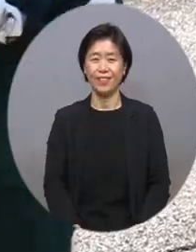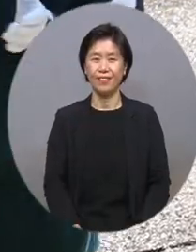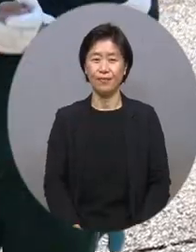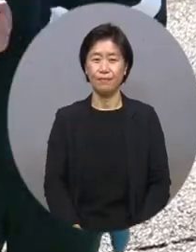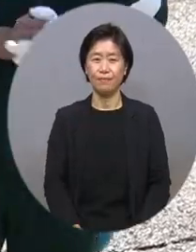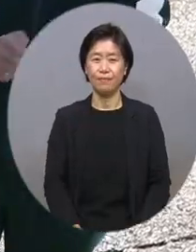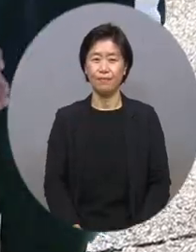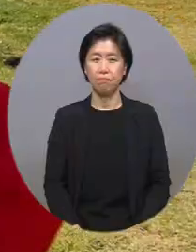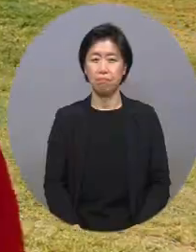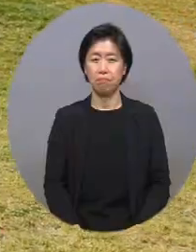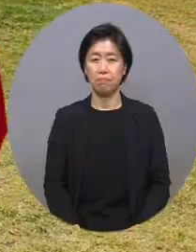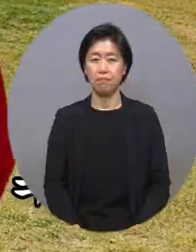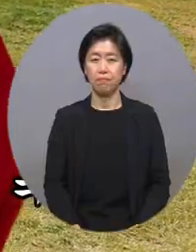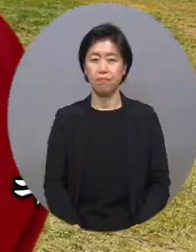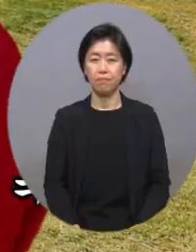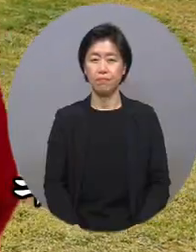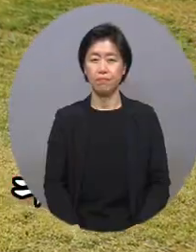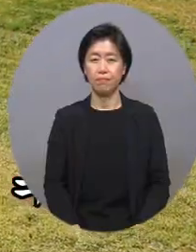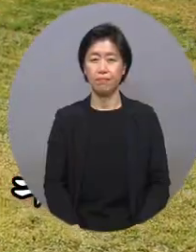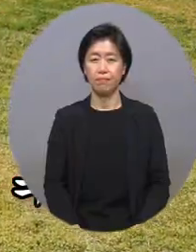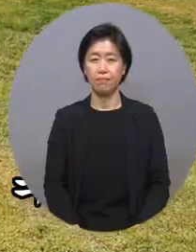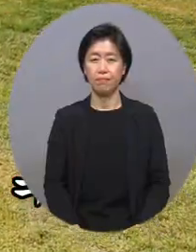팀. 괜찮은데?